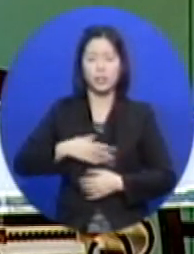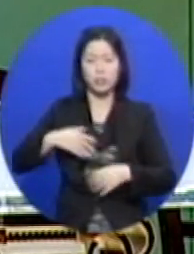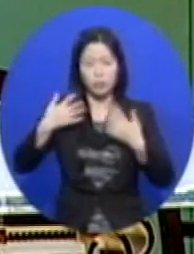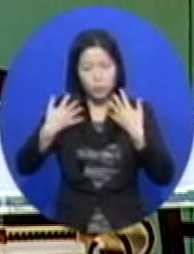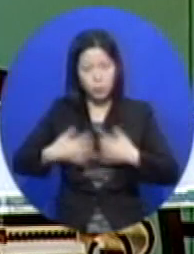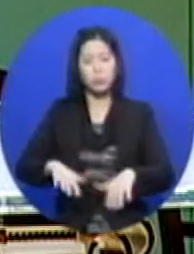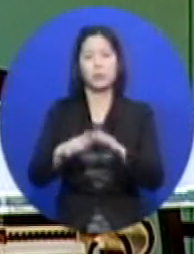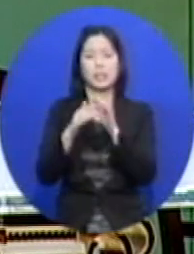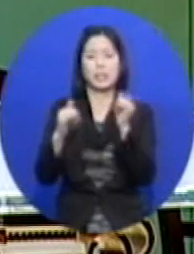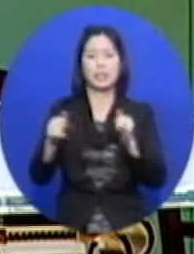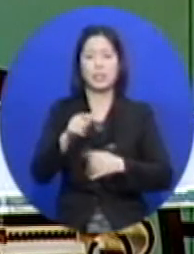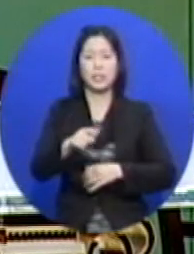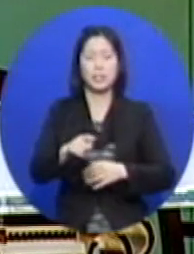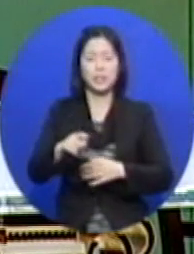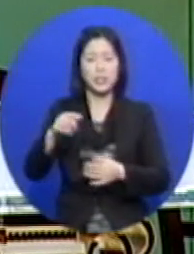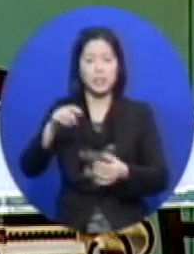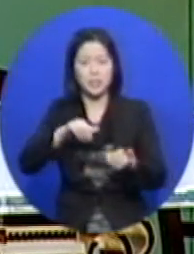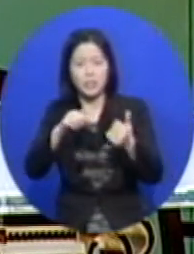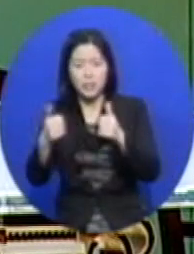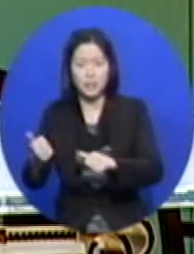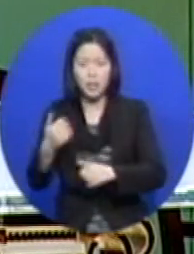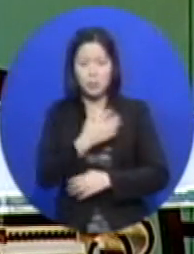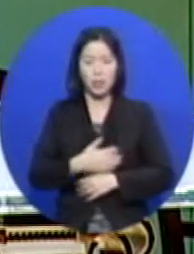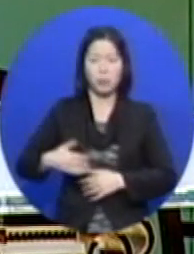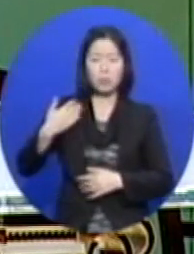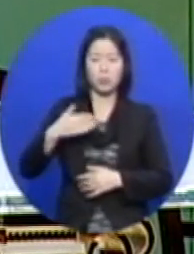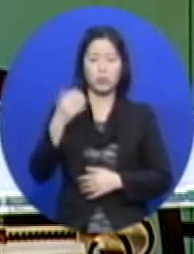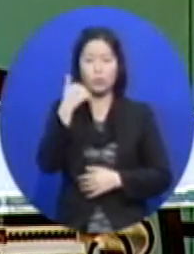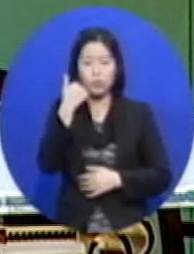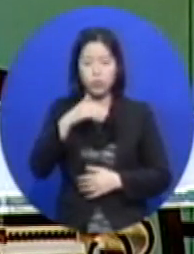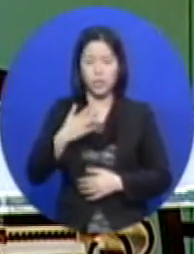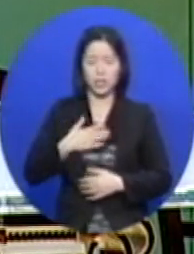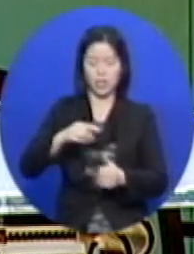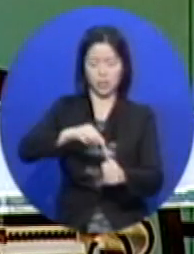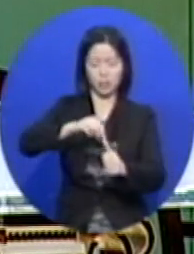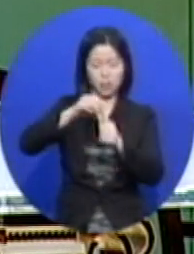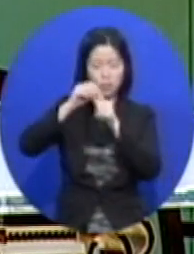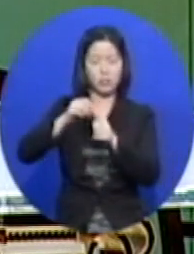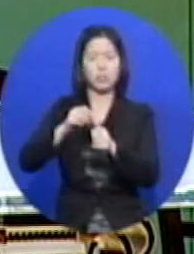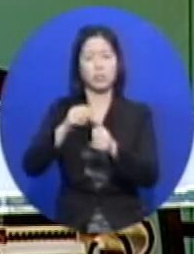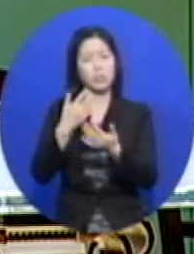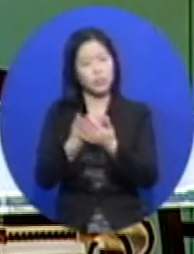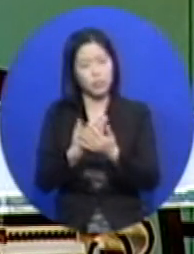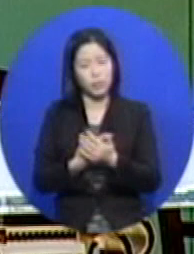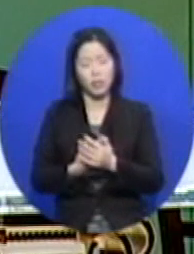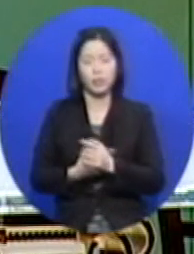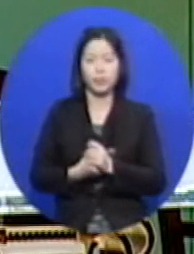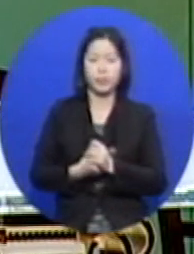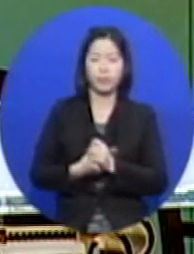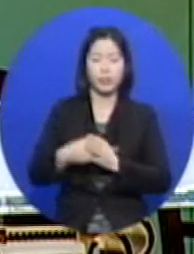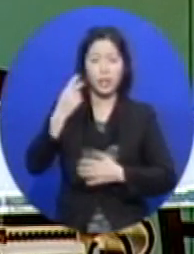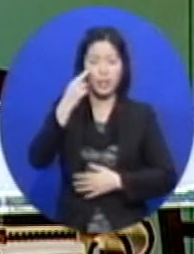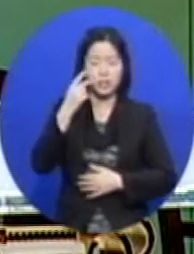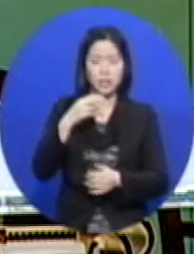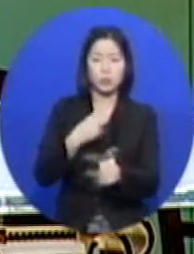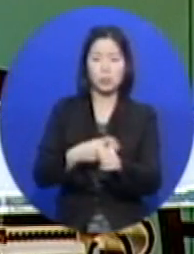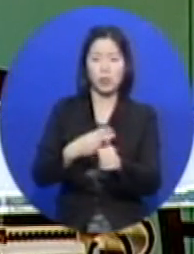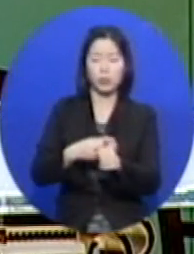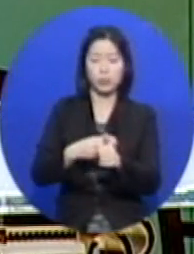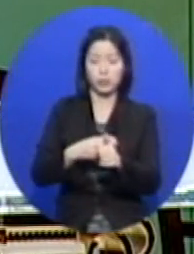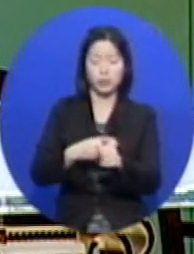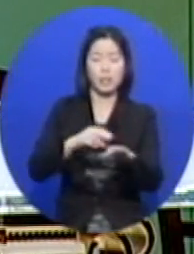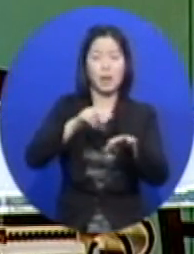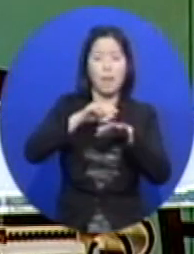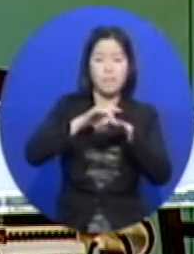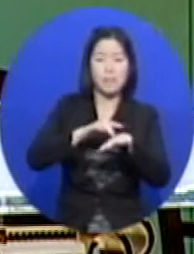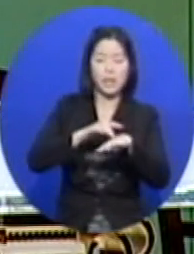이 사망의 몸에서 누가 나를 건져 내려야 사도 바울은 요 마귀가 사도